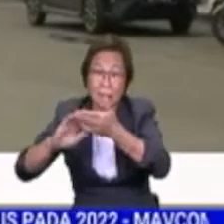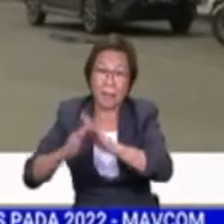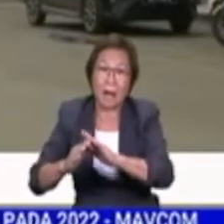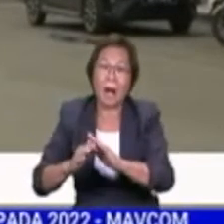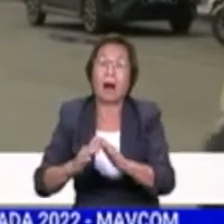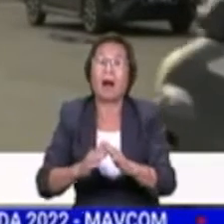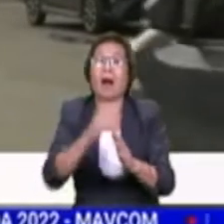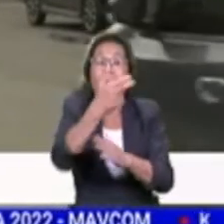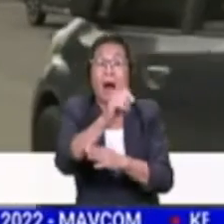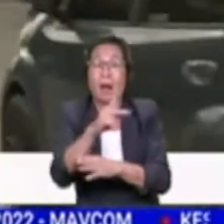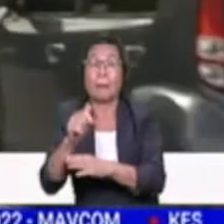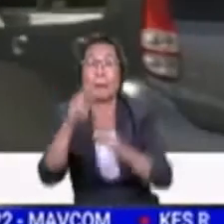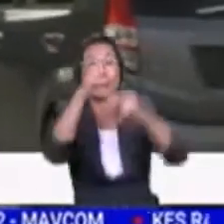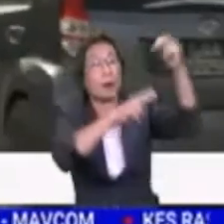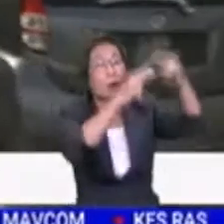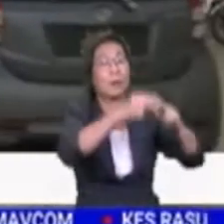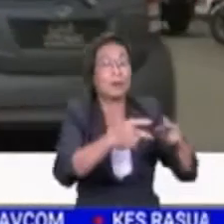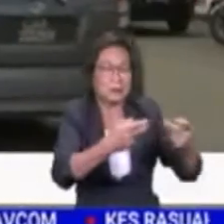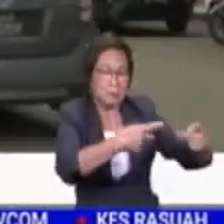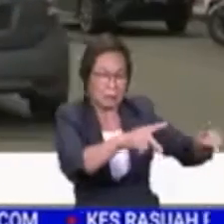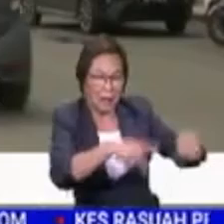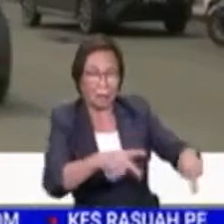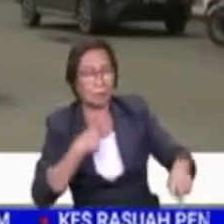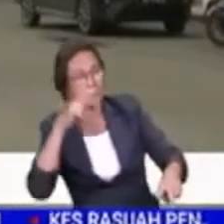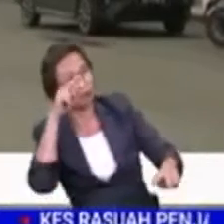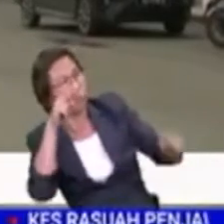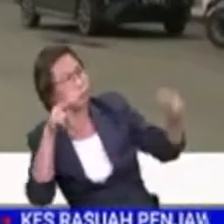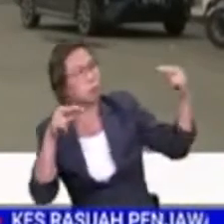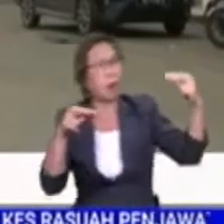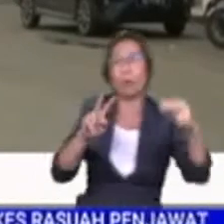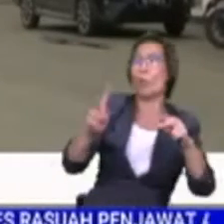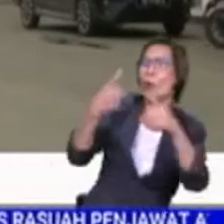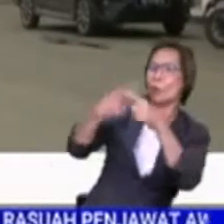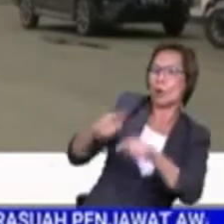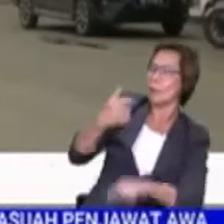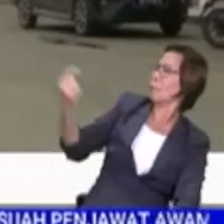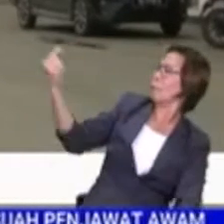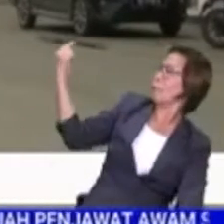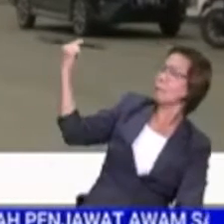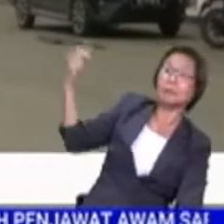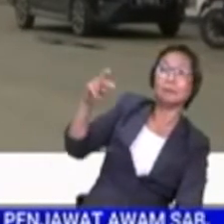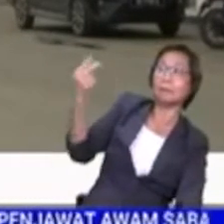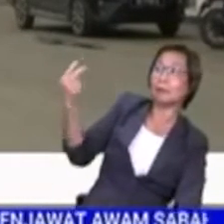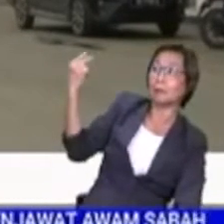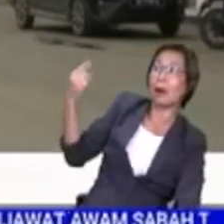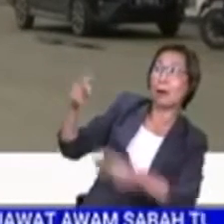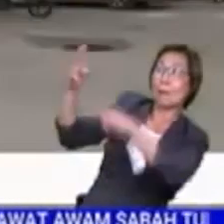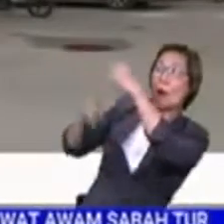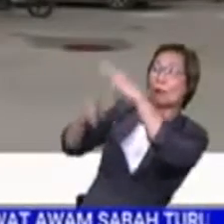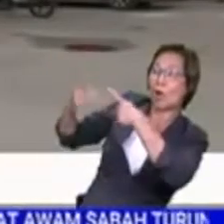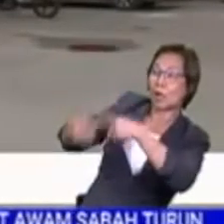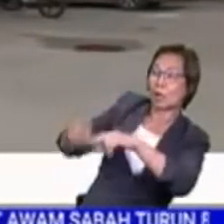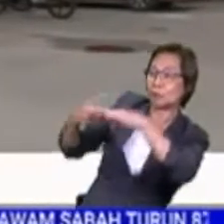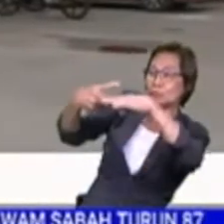bangunan blok-blok kedainya mempunyai dua pemandangan berbeza. Di belakang saya ini kalau dapat dilihat bangunan blok kedai